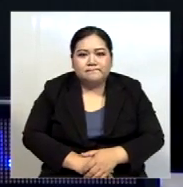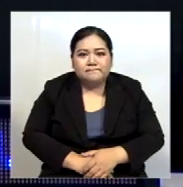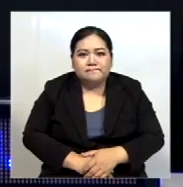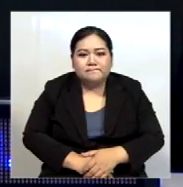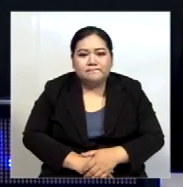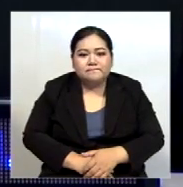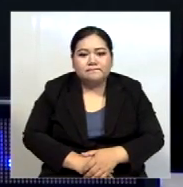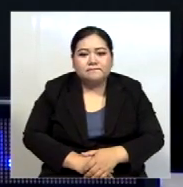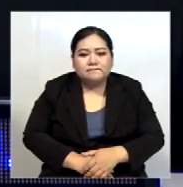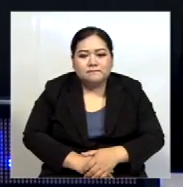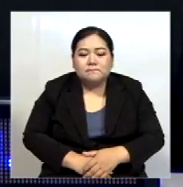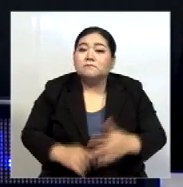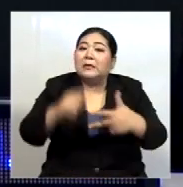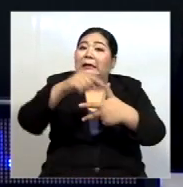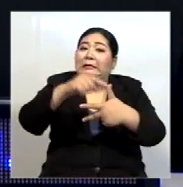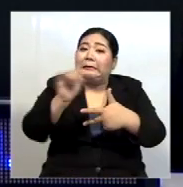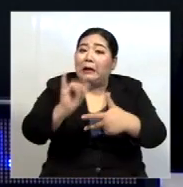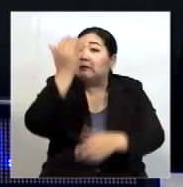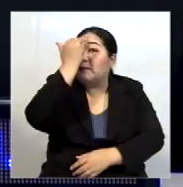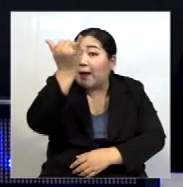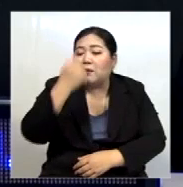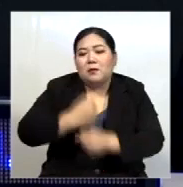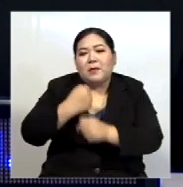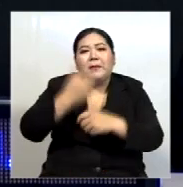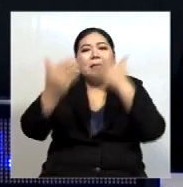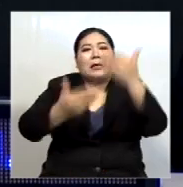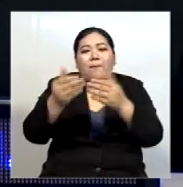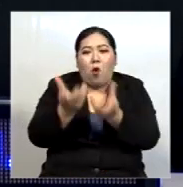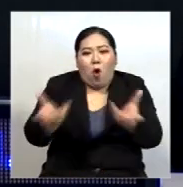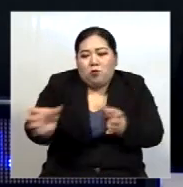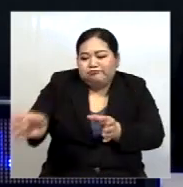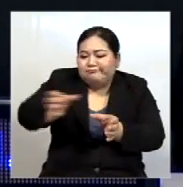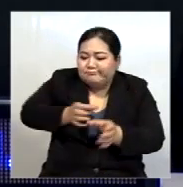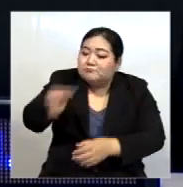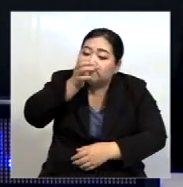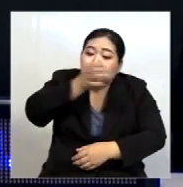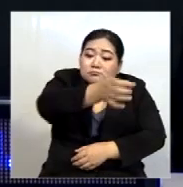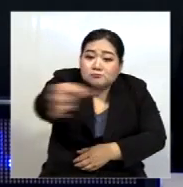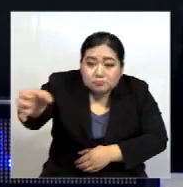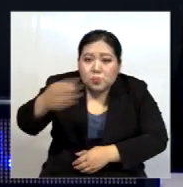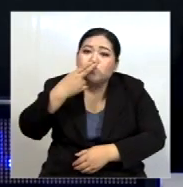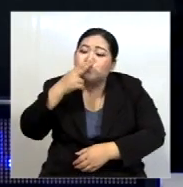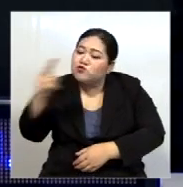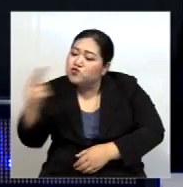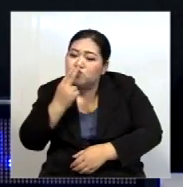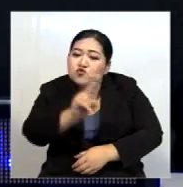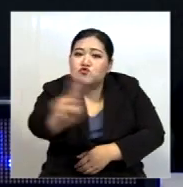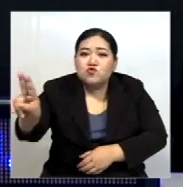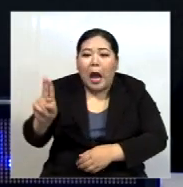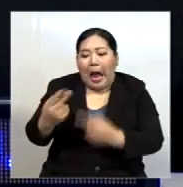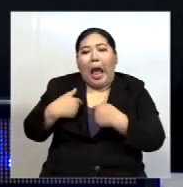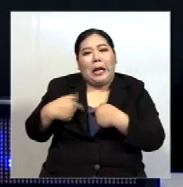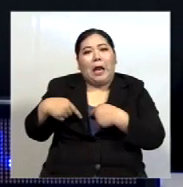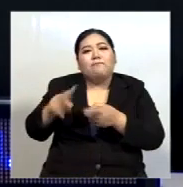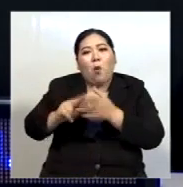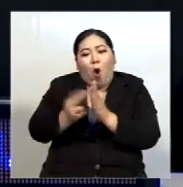แล้วก็ไม่ใช่ซูเปอร์สเปรดเดอร์เพราะเนื่องจากร่วมกิจกรรมแล้วก็ใช้ของใกล้ชิดสัมผัสในกลุ่มเดียวกันนะครับยังไม่เป็นซูเป